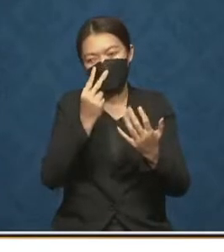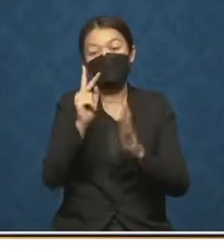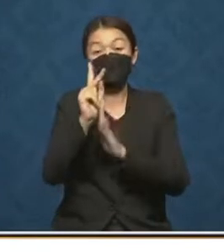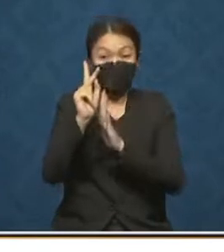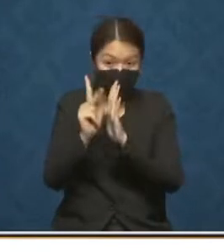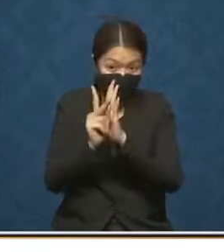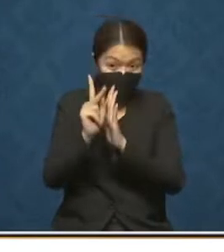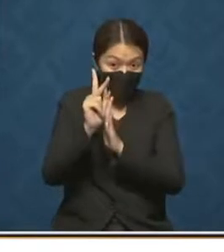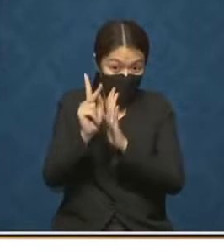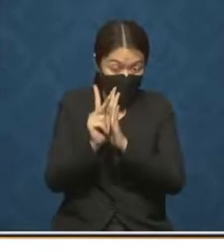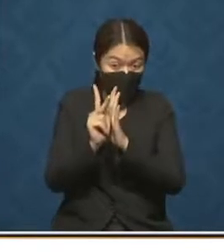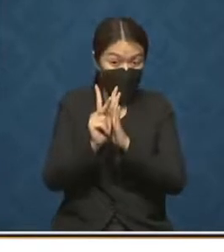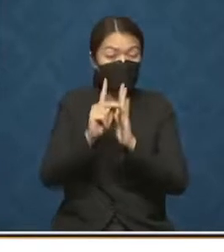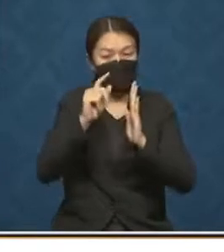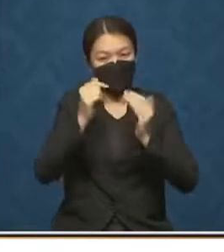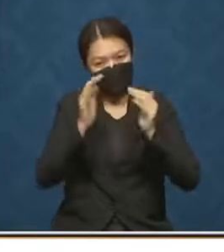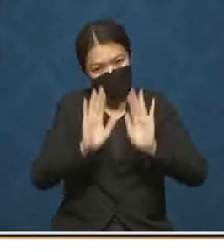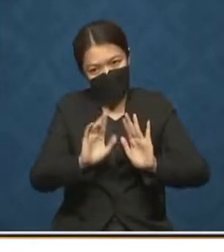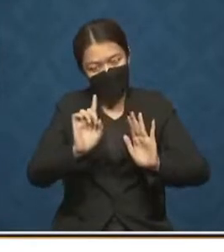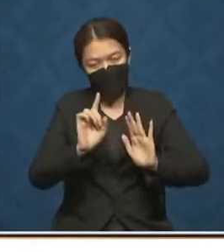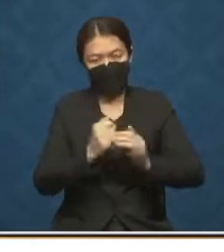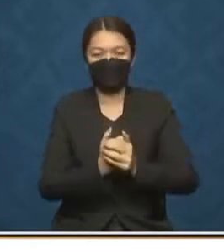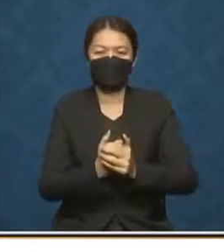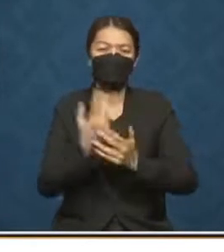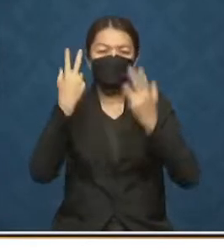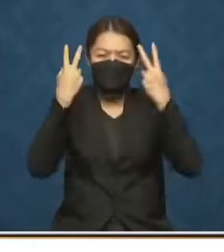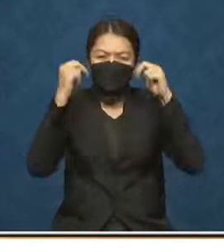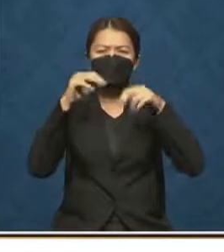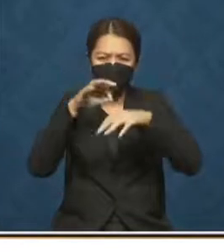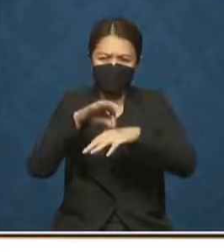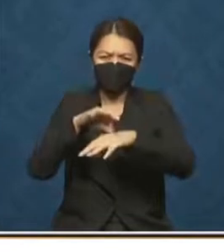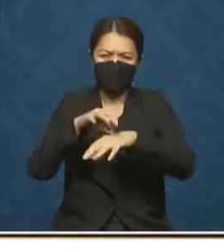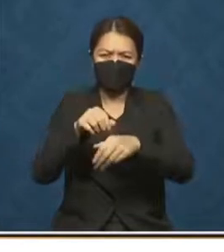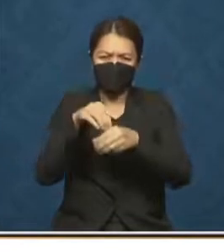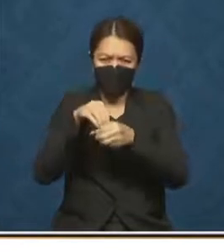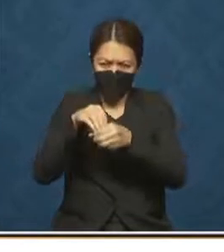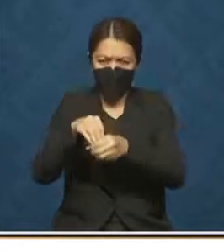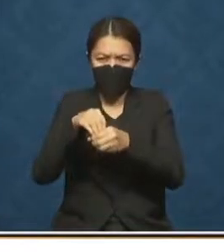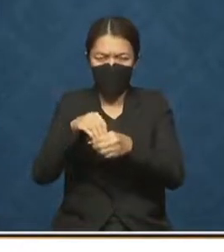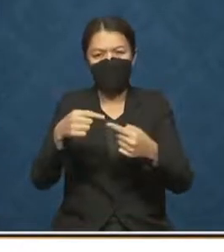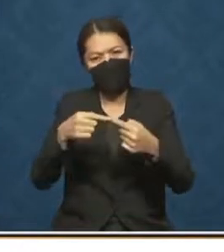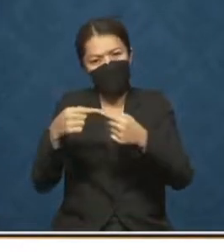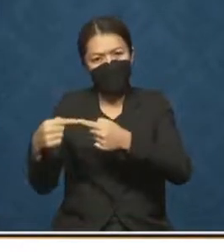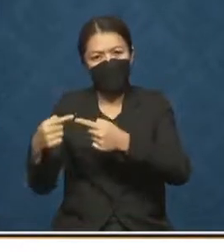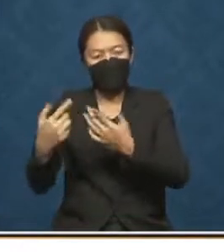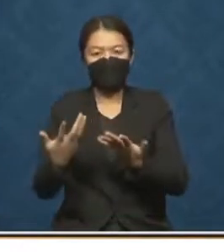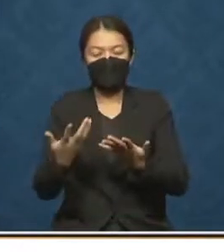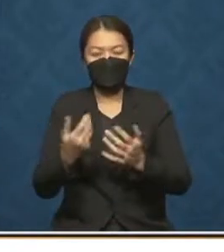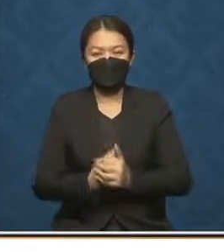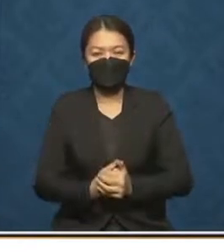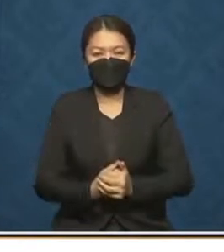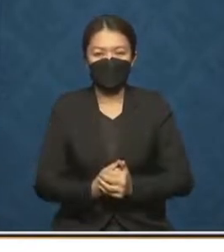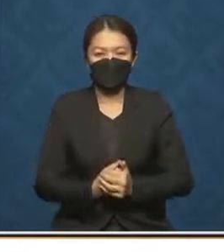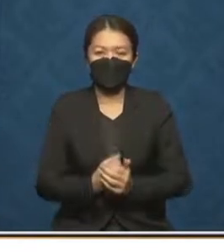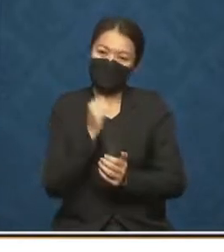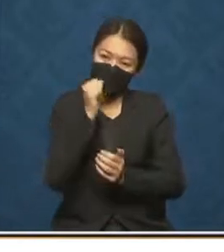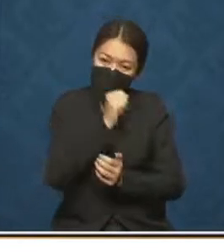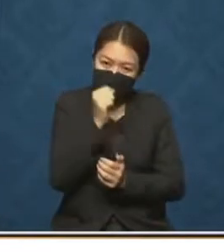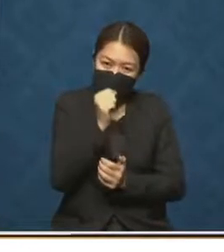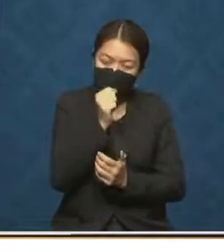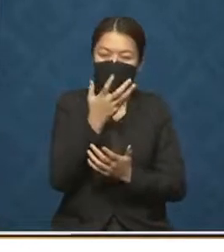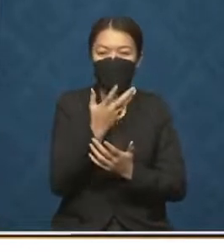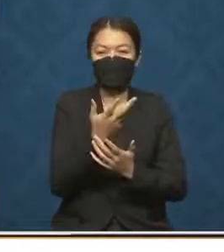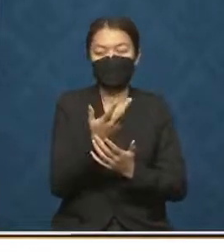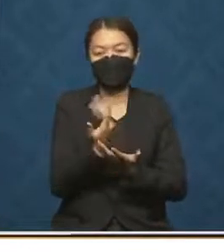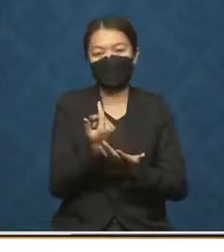กฎหมายวันนี้เอายัไกในยกแนยัอยู่ผมดูท่ทีแล้วแ้กทงวนลองเพลงก็